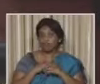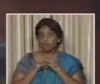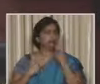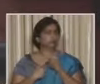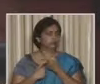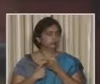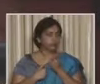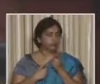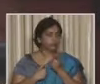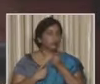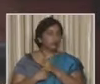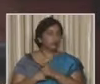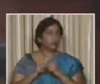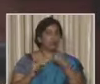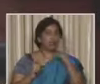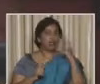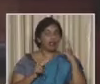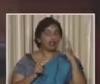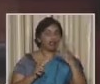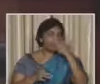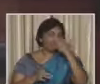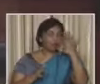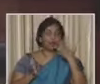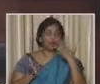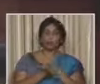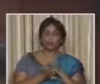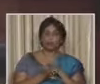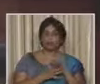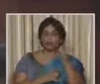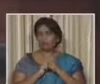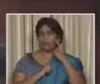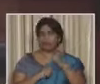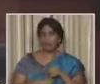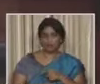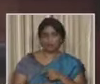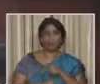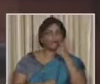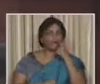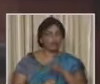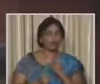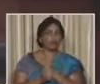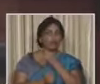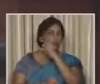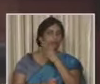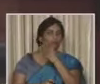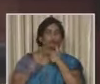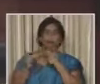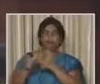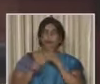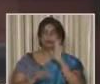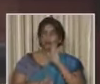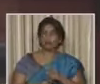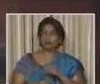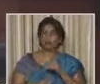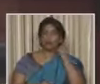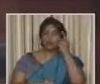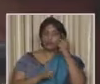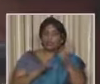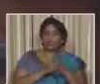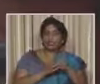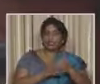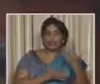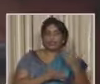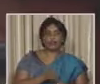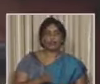முரண்பாடு இருந்தது, மாவீரர் நினைவேந்தல் தொடர்பில் ஒரு முரண்பாடு இருந்தது, எனவே இந்த 2 கான்ஸ்டேபிள்களை கொலை செய்திருக்கலாம் என